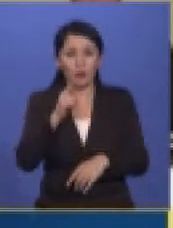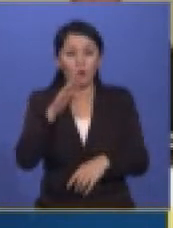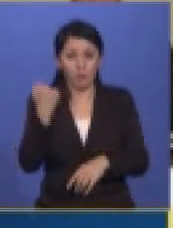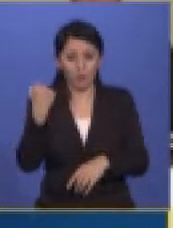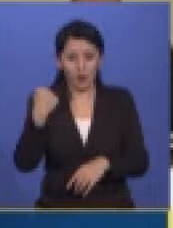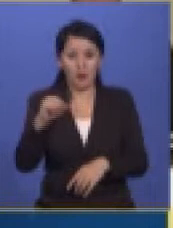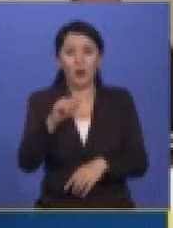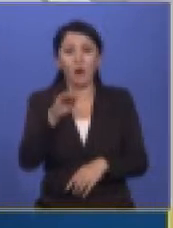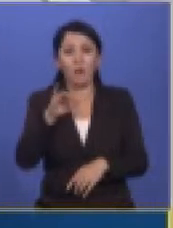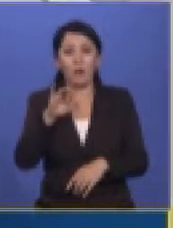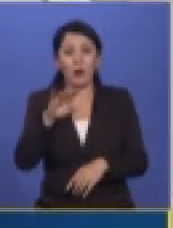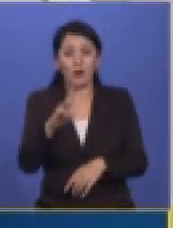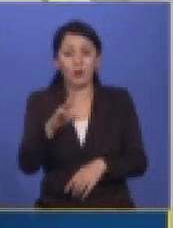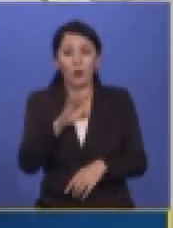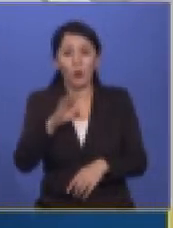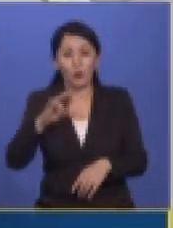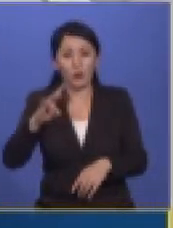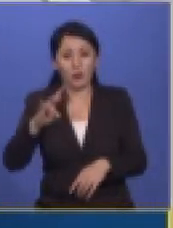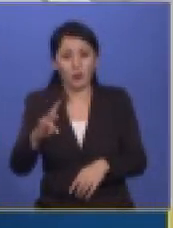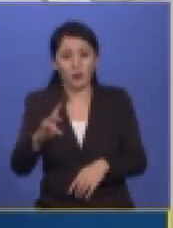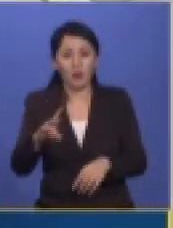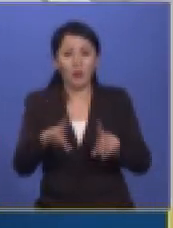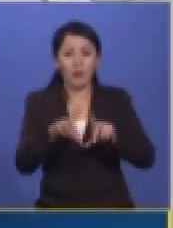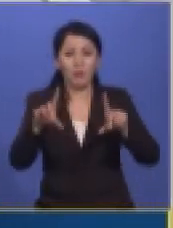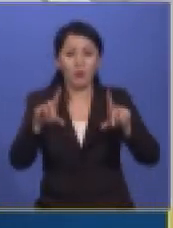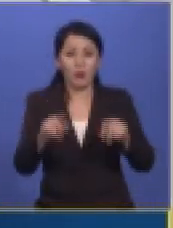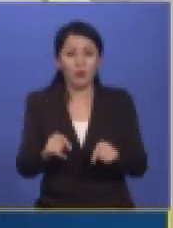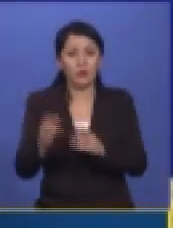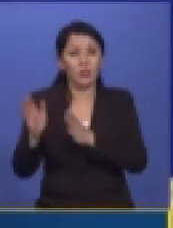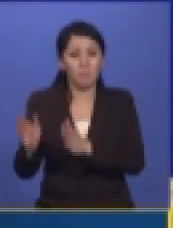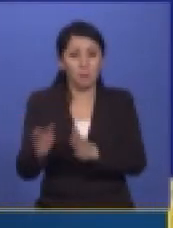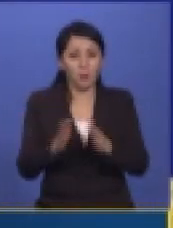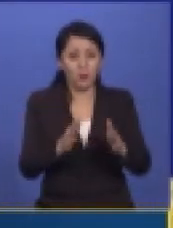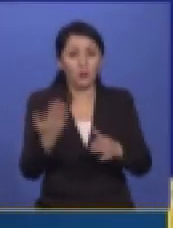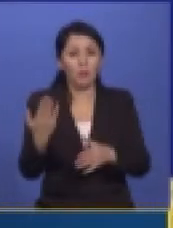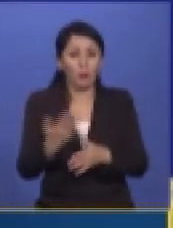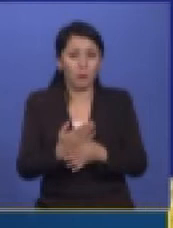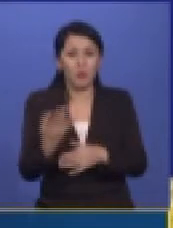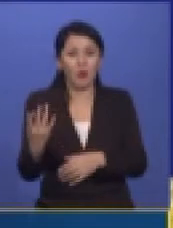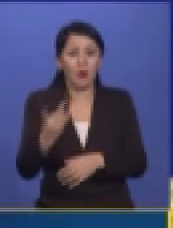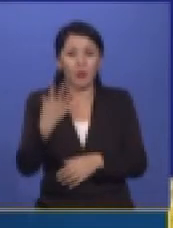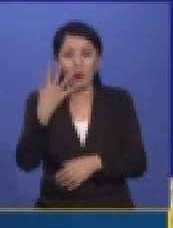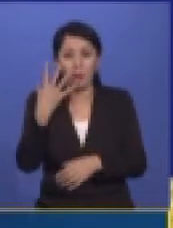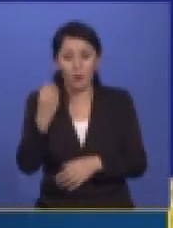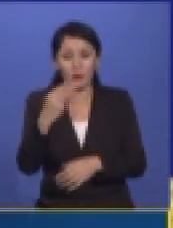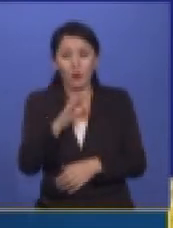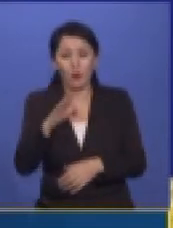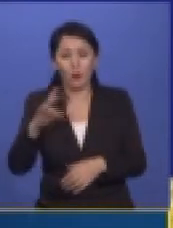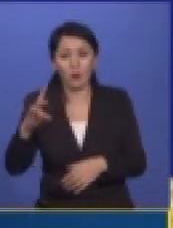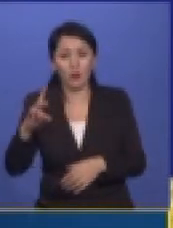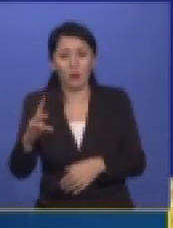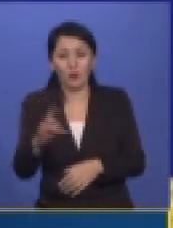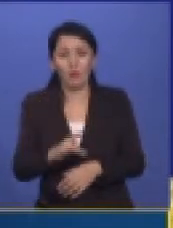еңсергеннен кейін Ауғанстанға Біріккен Ұлттар ұйымы институттары тарапынан жүйелі түрде көмек қажет болады. Алматыда Біріккен Ұлттар